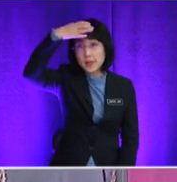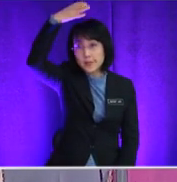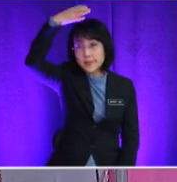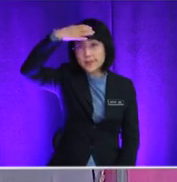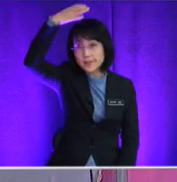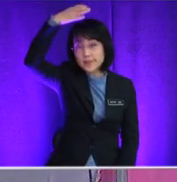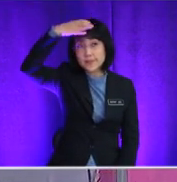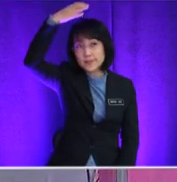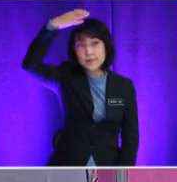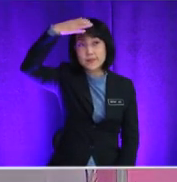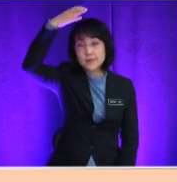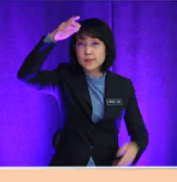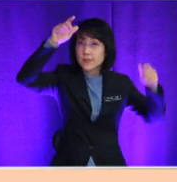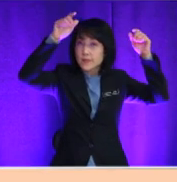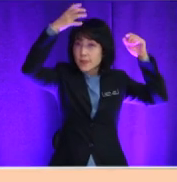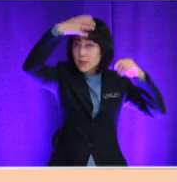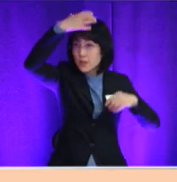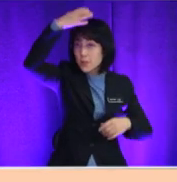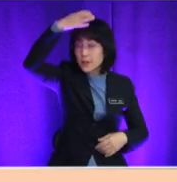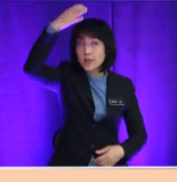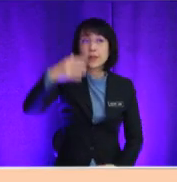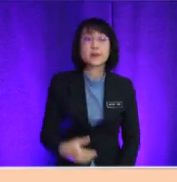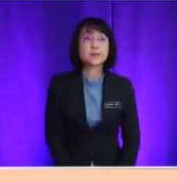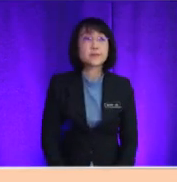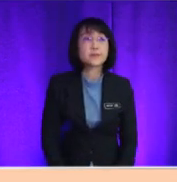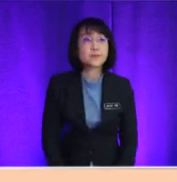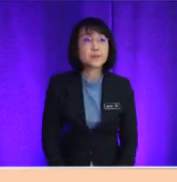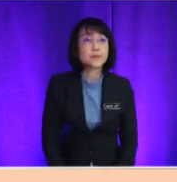topi chef ataupun dalam bahasa Inggris chef